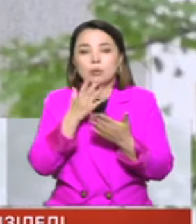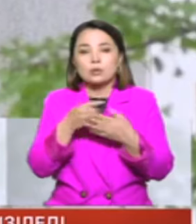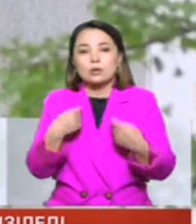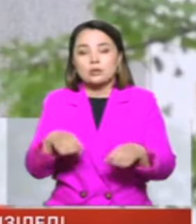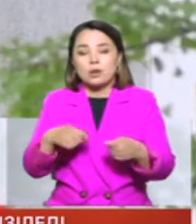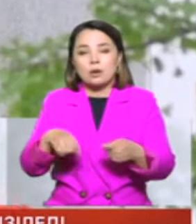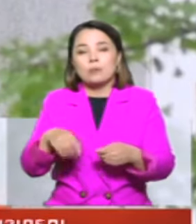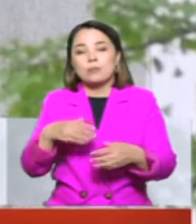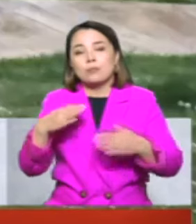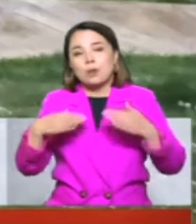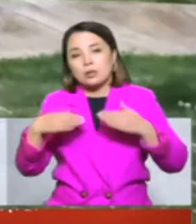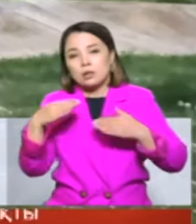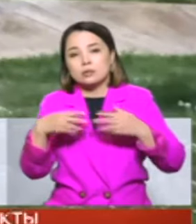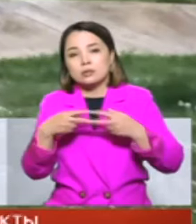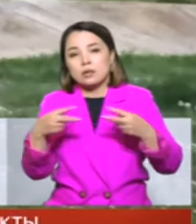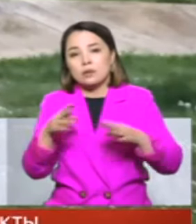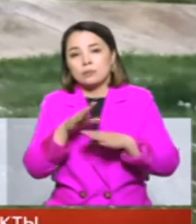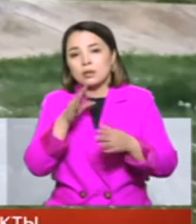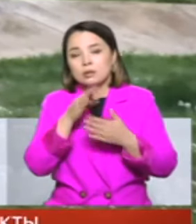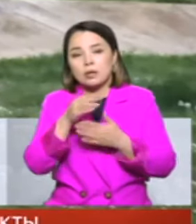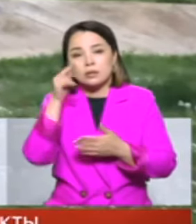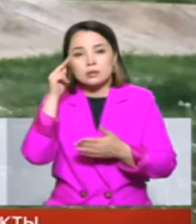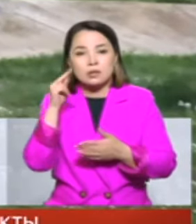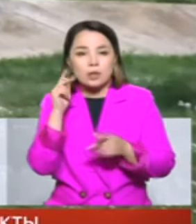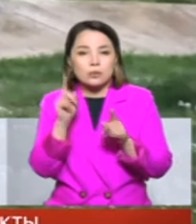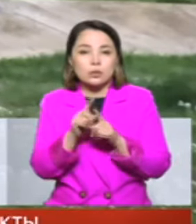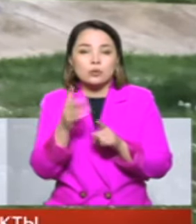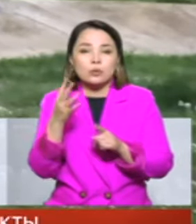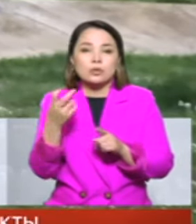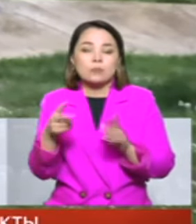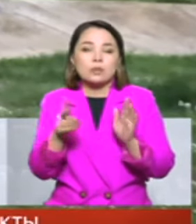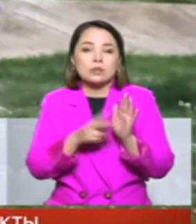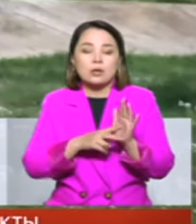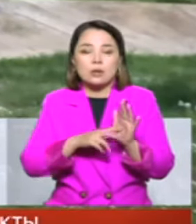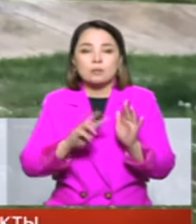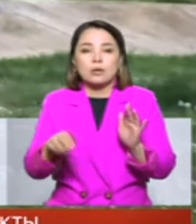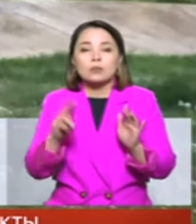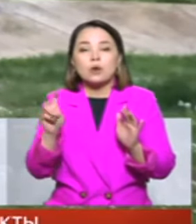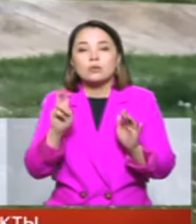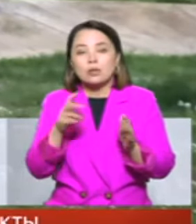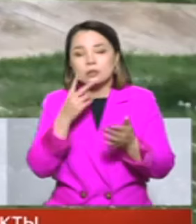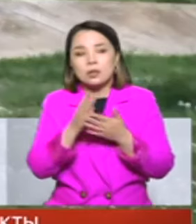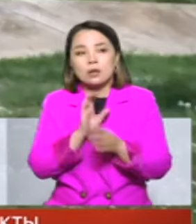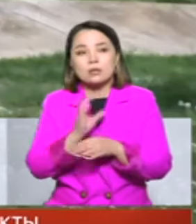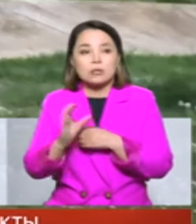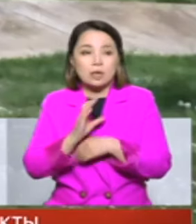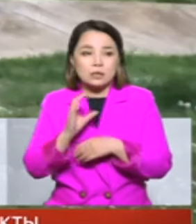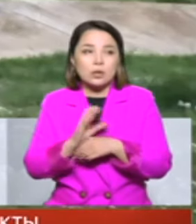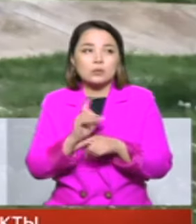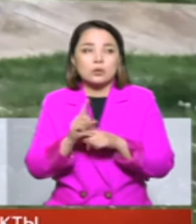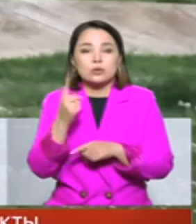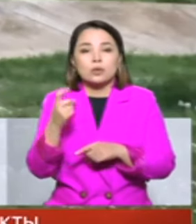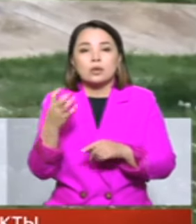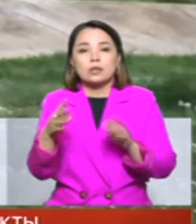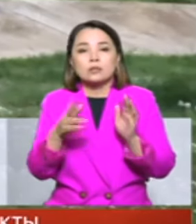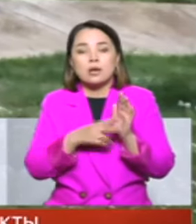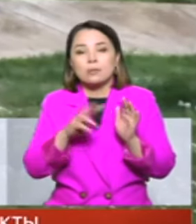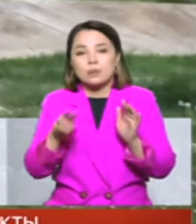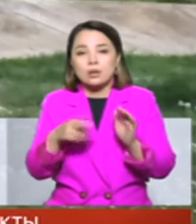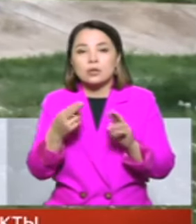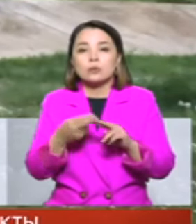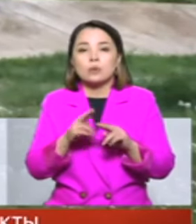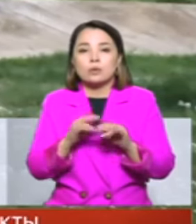сауда балансы тең емес. Ақш былтыр Қытайдан 427 миллиард доллардың тауарын импорттаса, тек 148 миллиард долларға экспорт